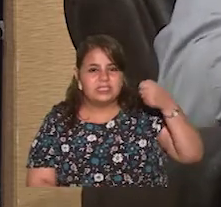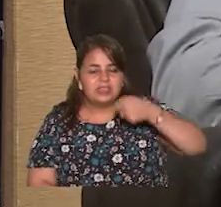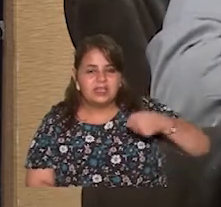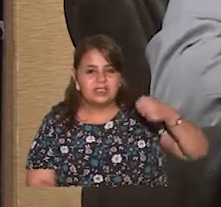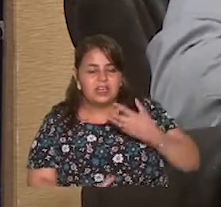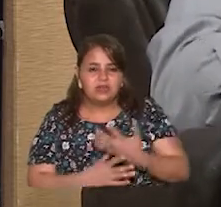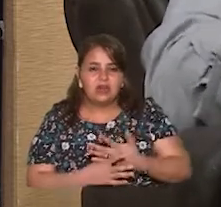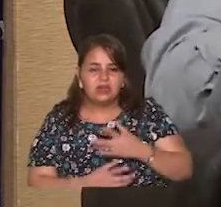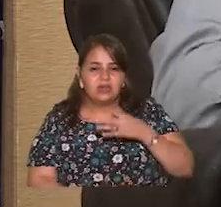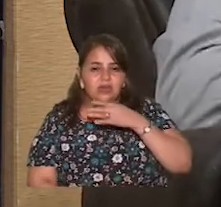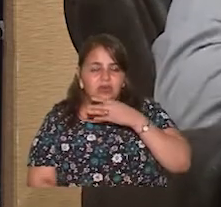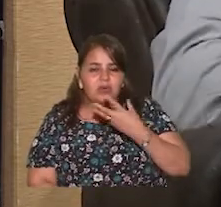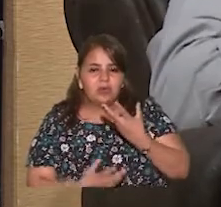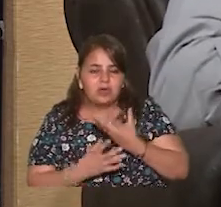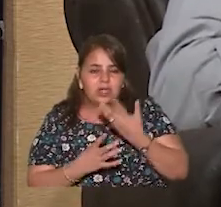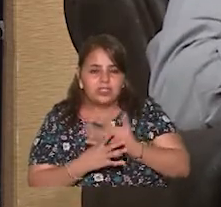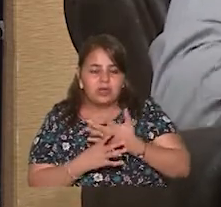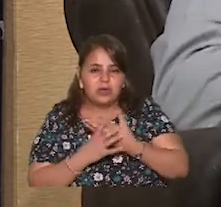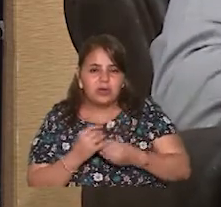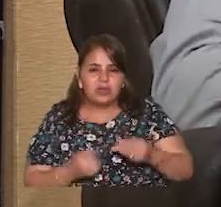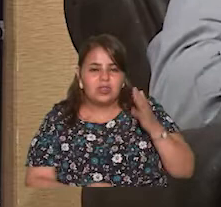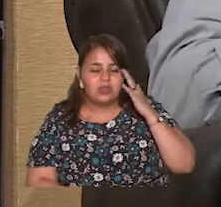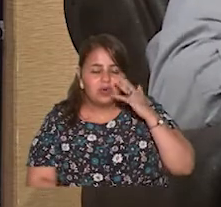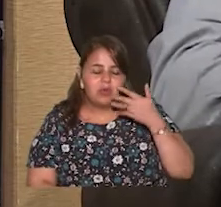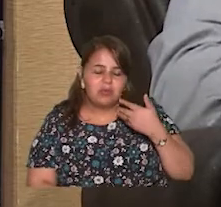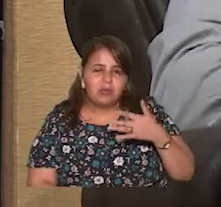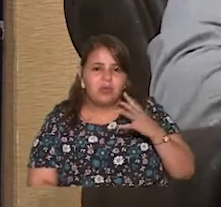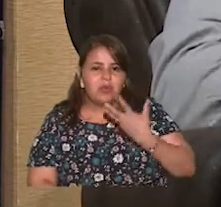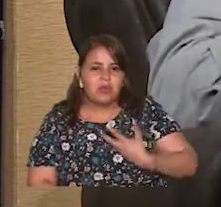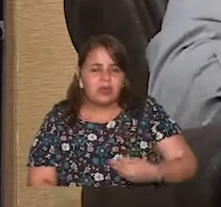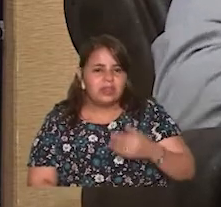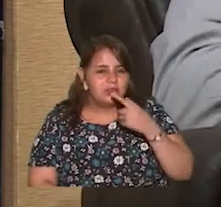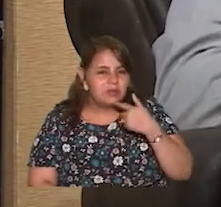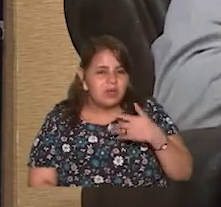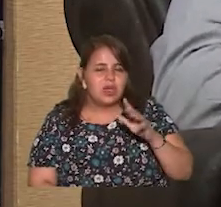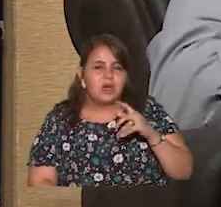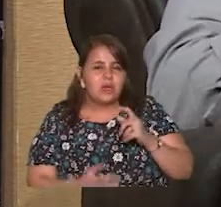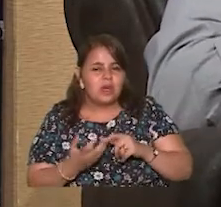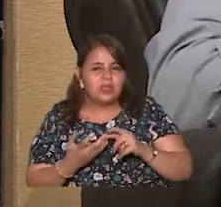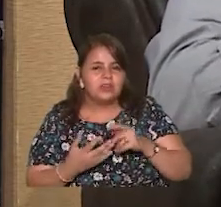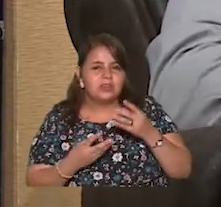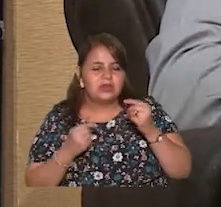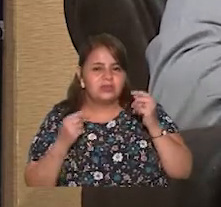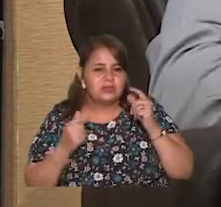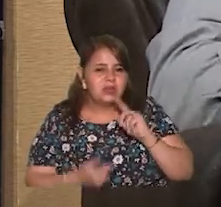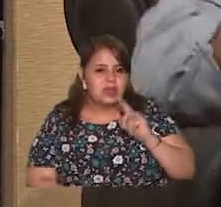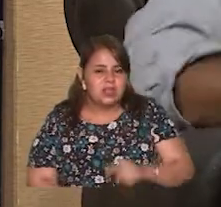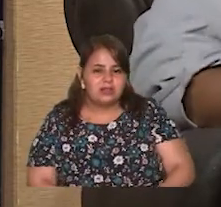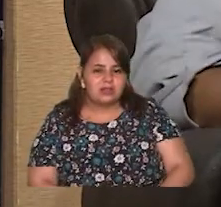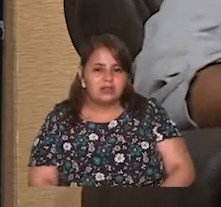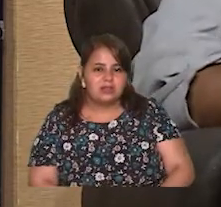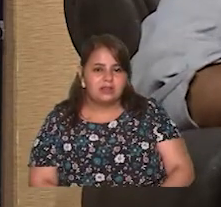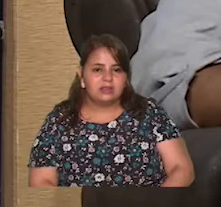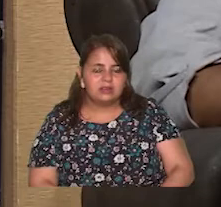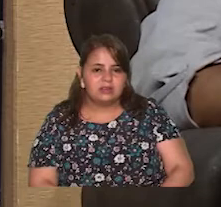عشان خاطر ولاده، فيجي على نومه، يجي على راحته، يجي على متعته في مشاهدة التلفزيون مثلا، الحاجات دي من أجل